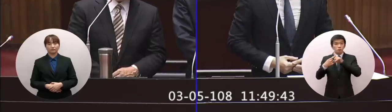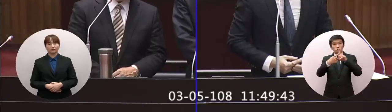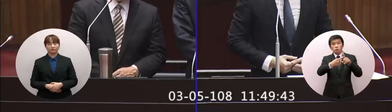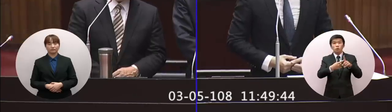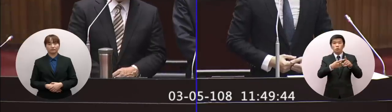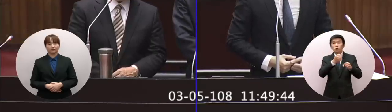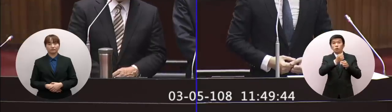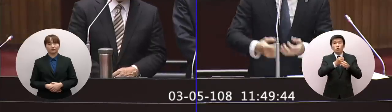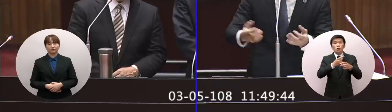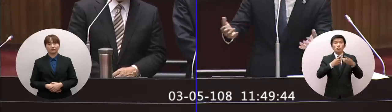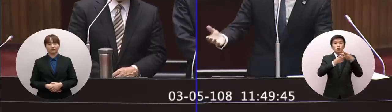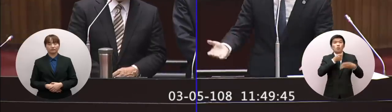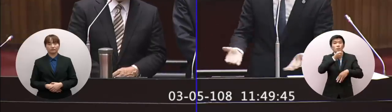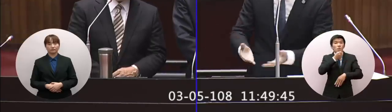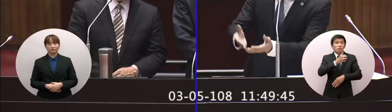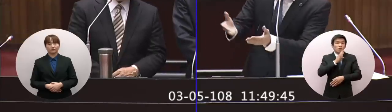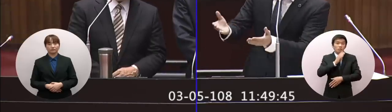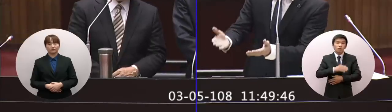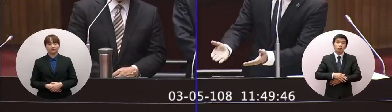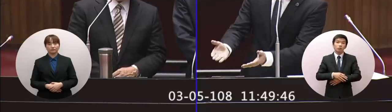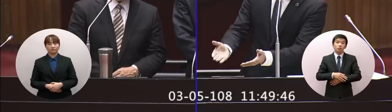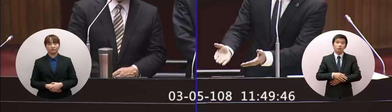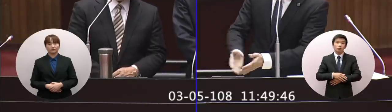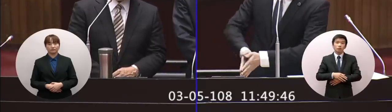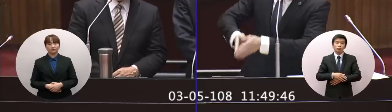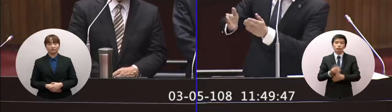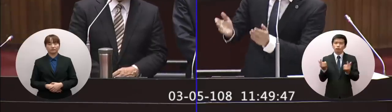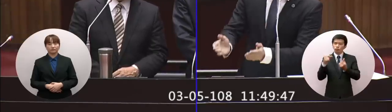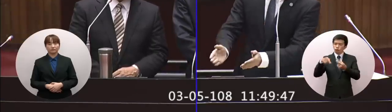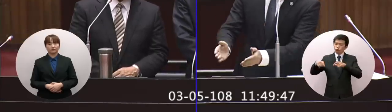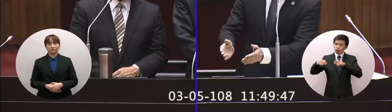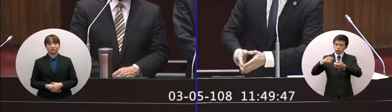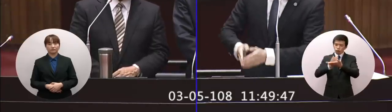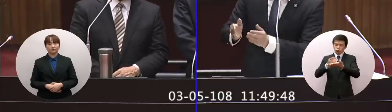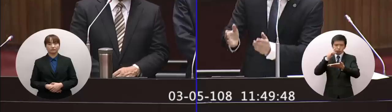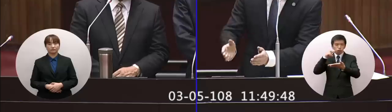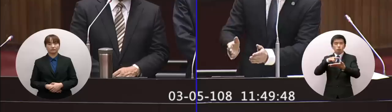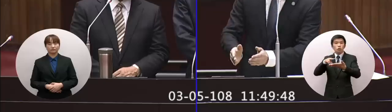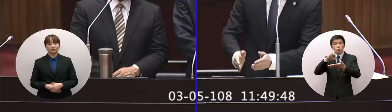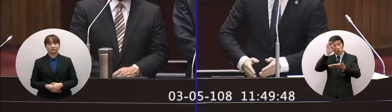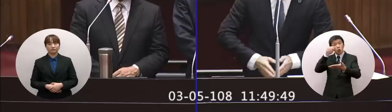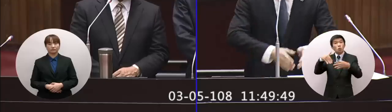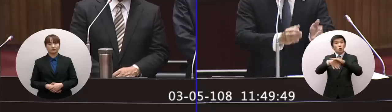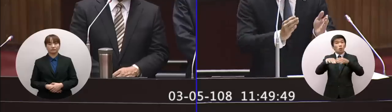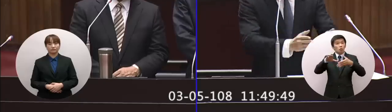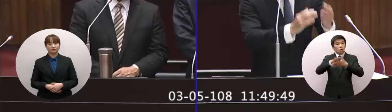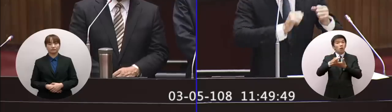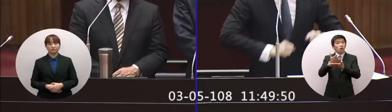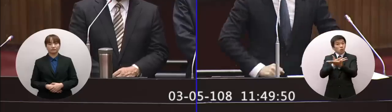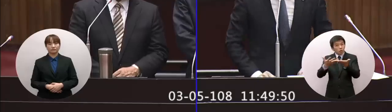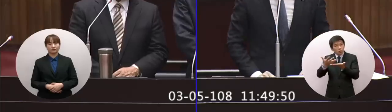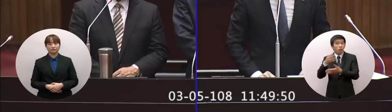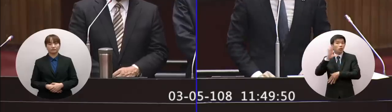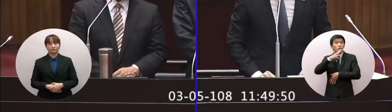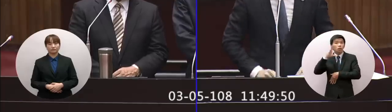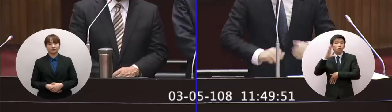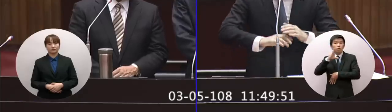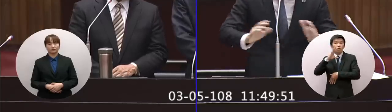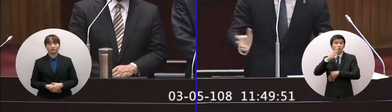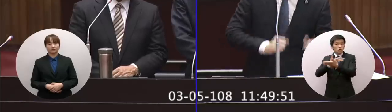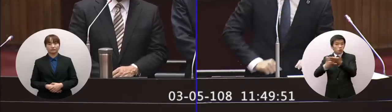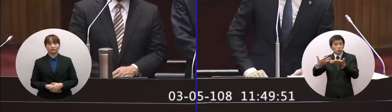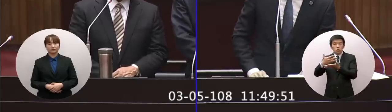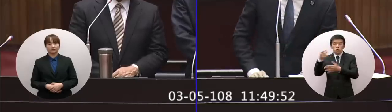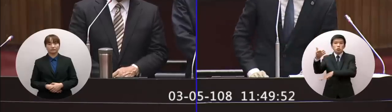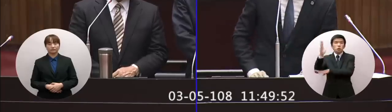人？要不伊是嘛？咱看一个计划书，一个文化交流、音乐交流，基本上其实甲因的这个中国官